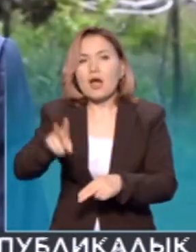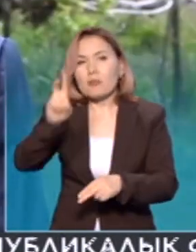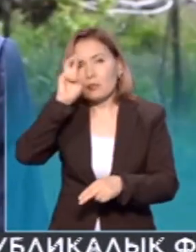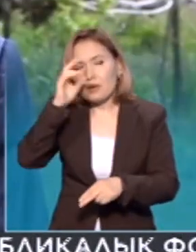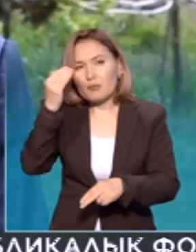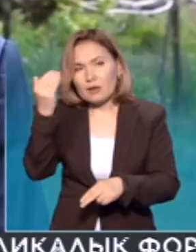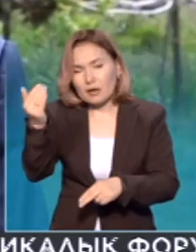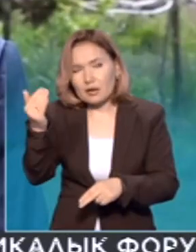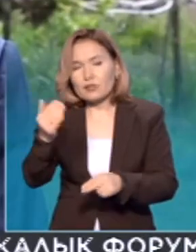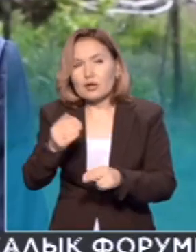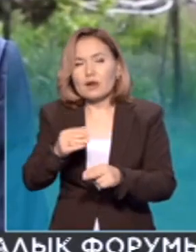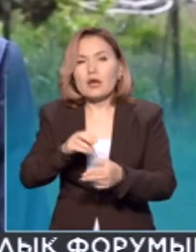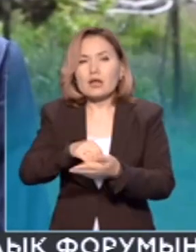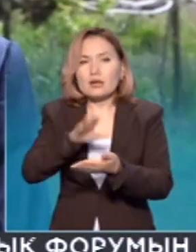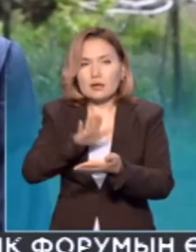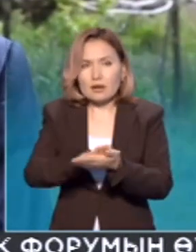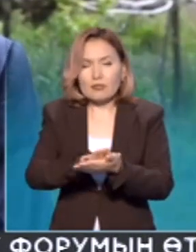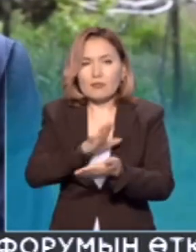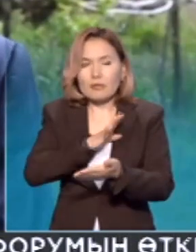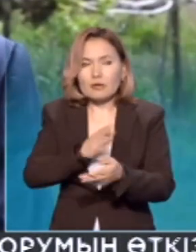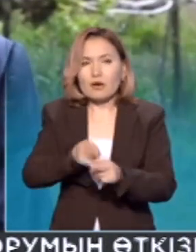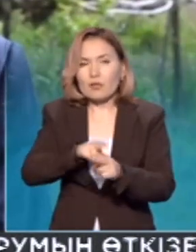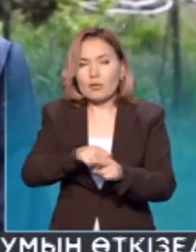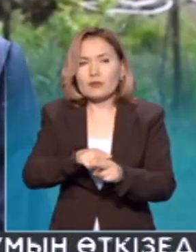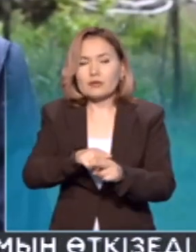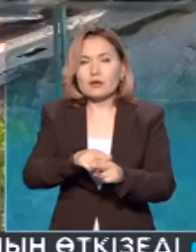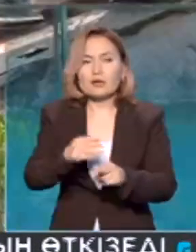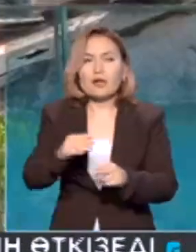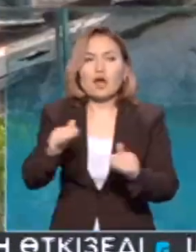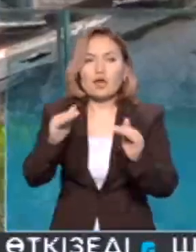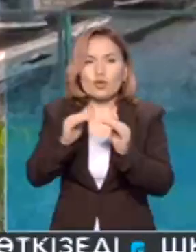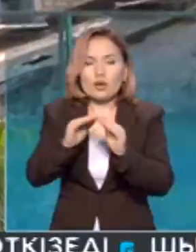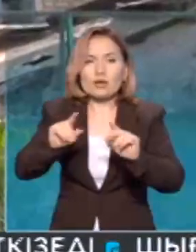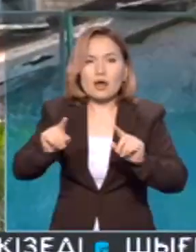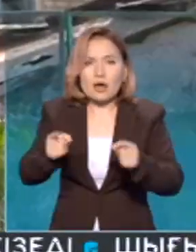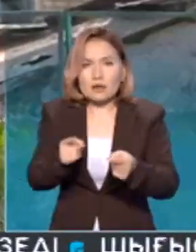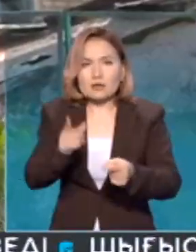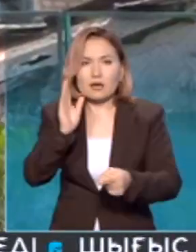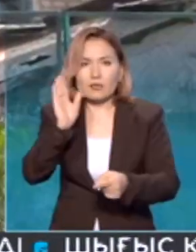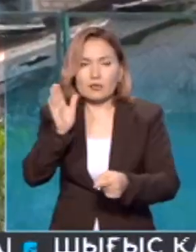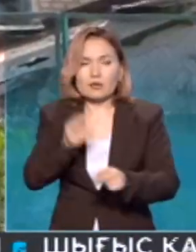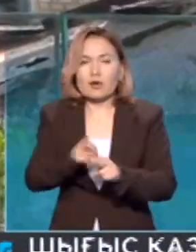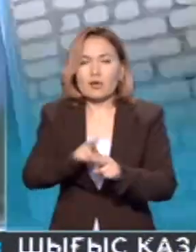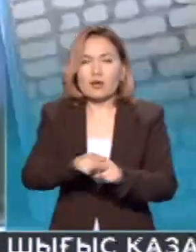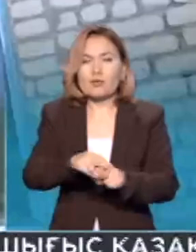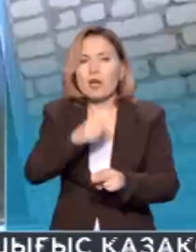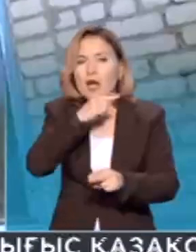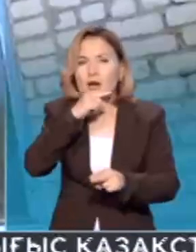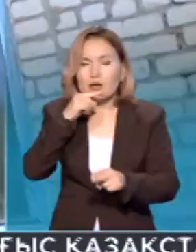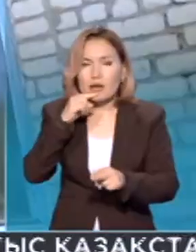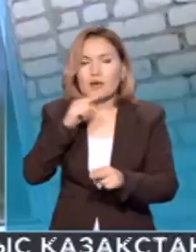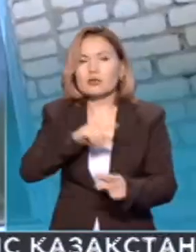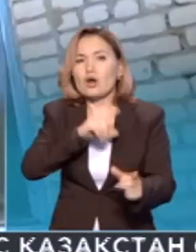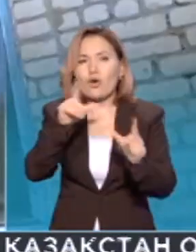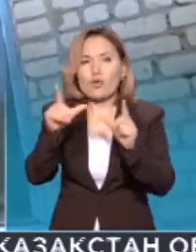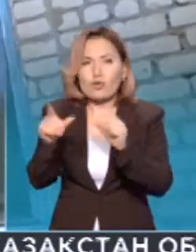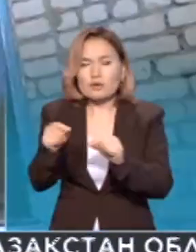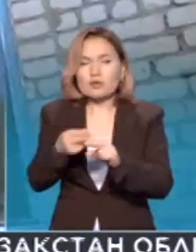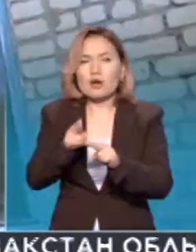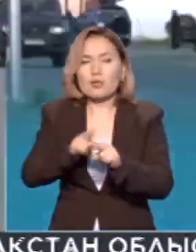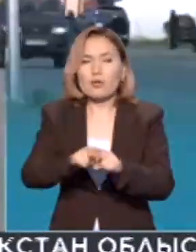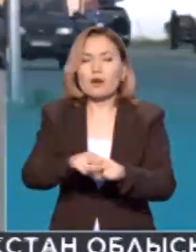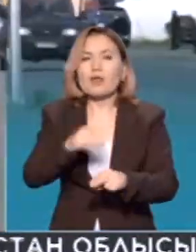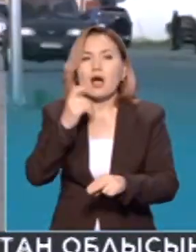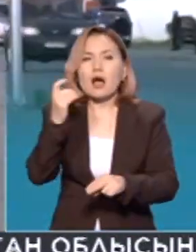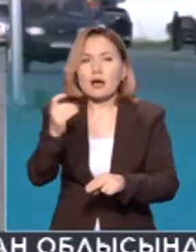жаңағыдай базаға тіркеуге алып, қазір жаңағыдай арестқа қойып отырмыз. Жергілікті тұрғындардың айтуынша, Ресейге көшіп кеткен көршілері қайтып келуге